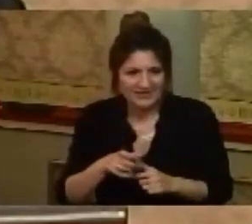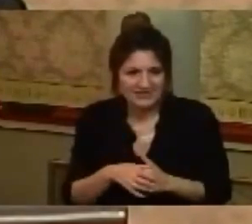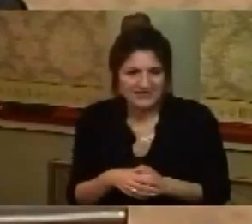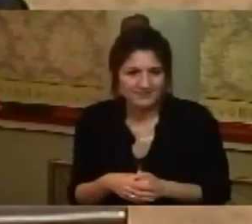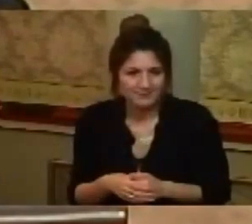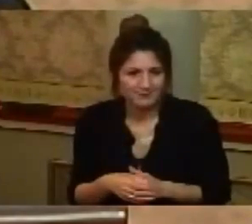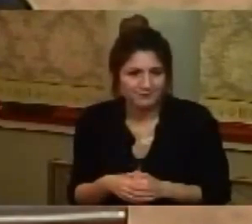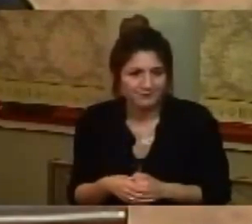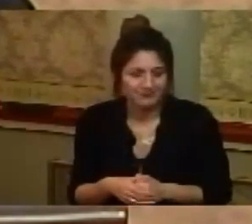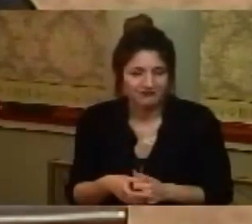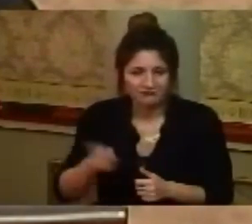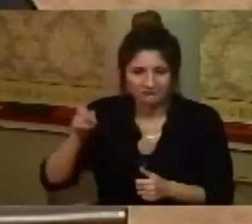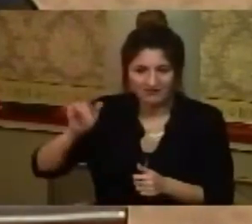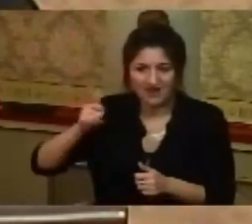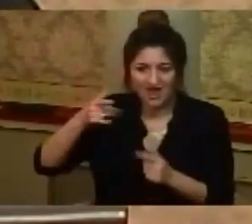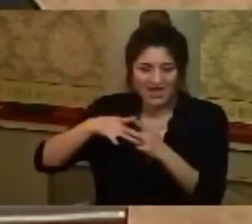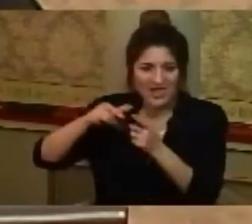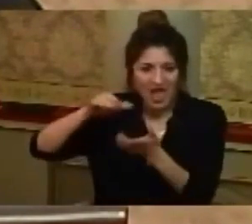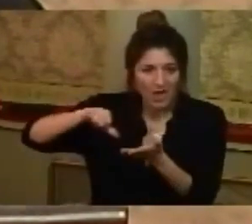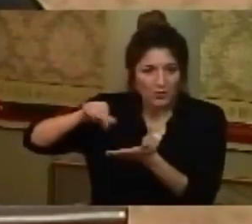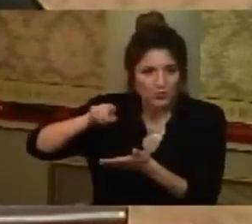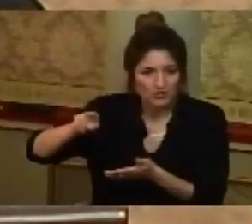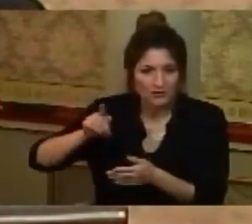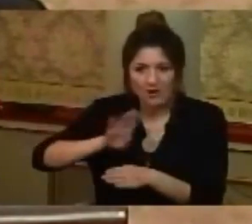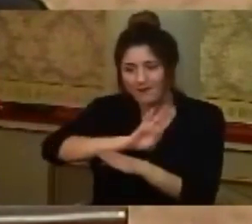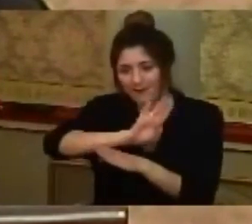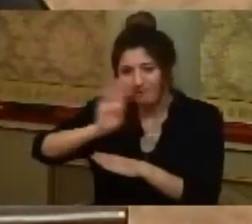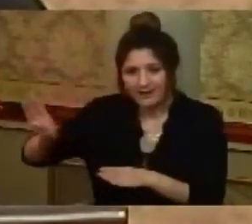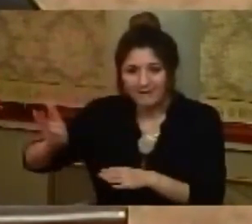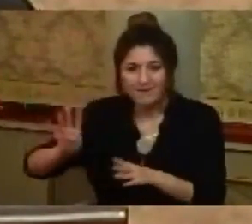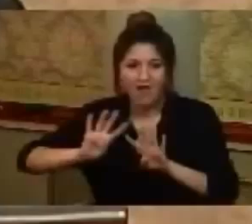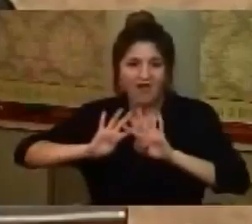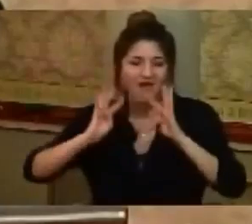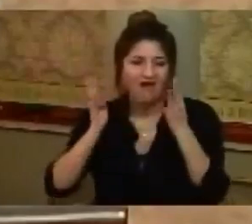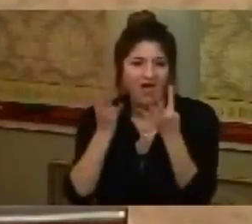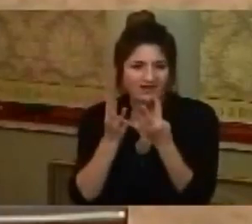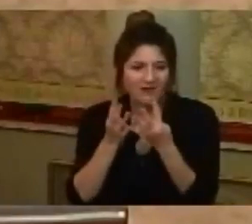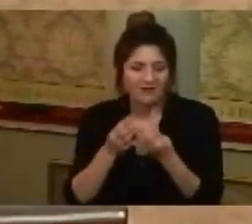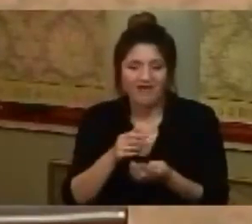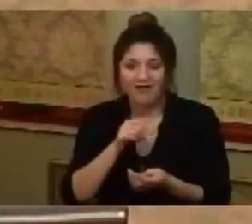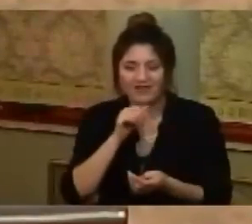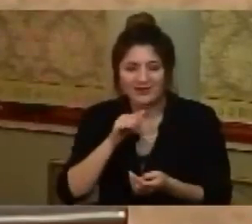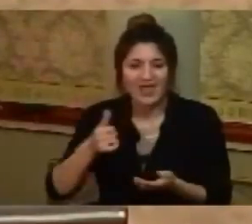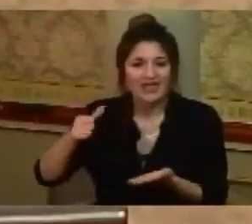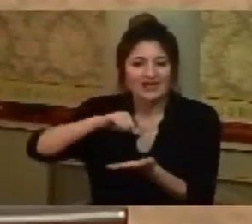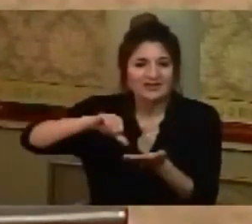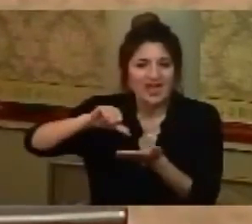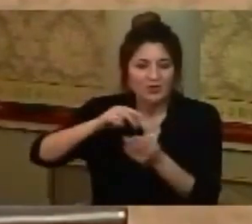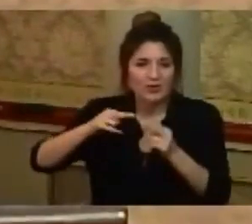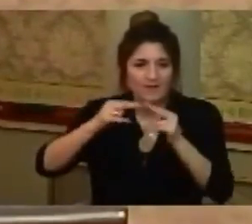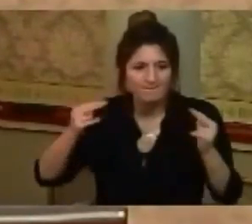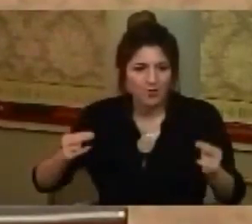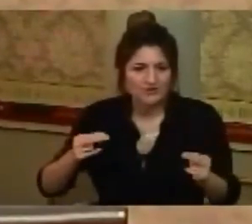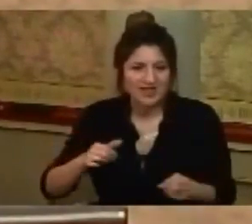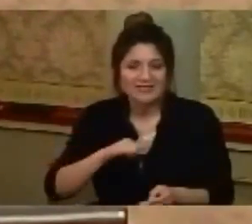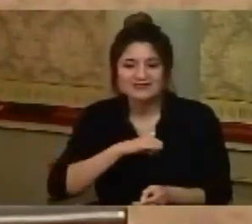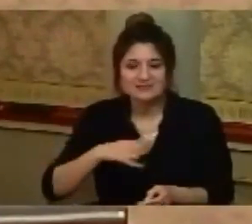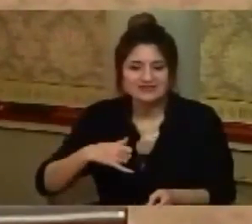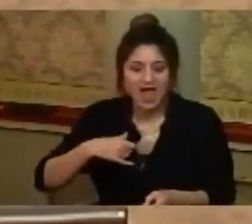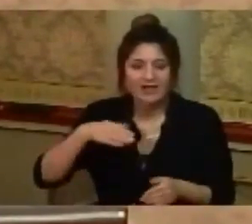iz Jaruna prema Areni i Jarunski most u sklopu projekta Zagreba na